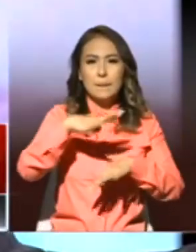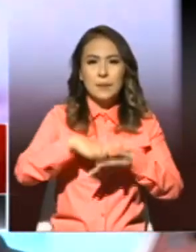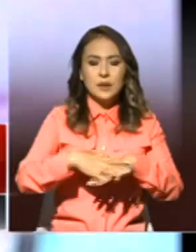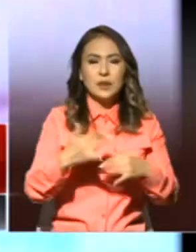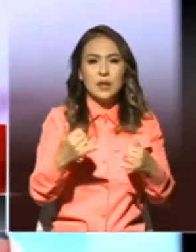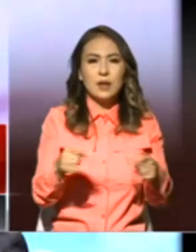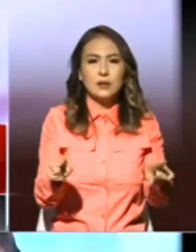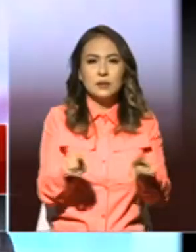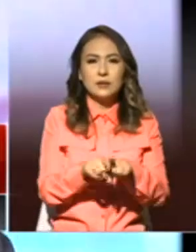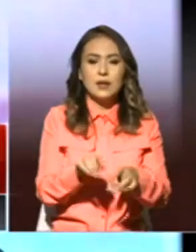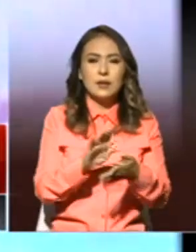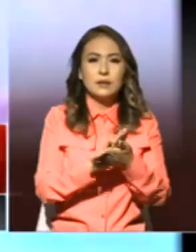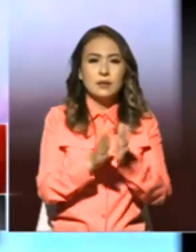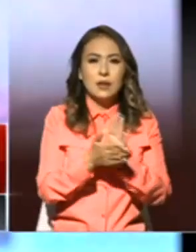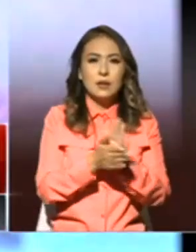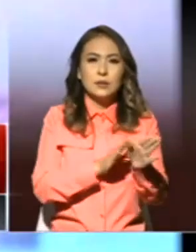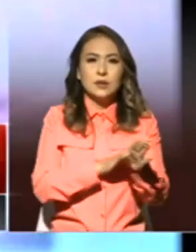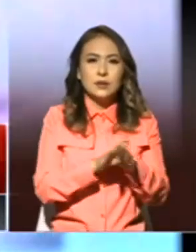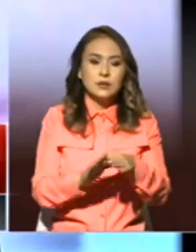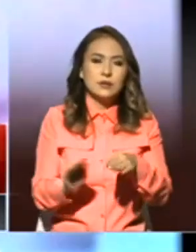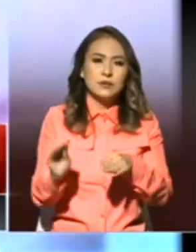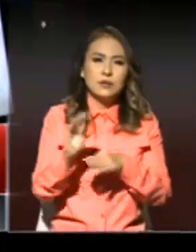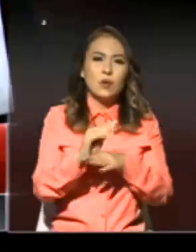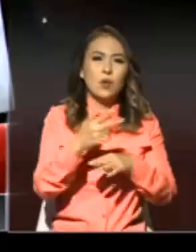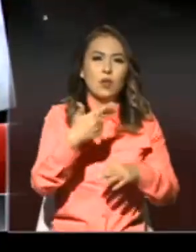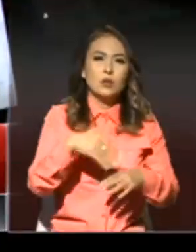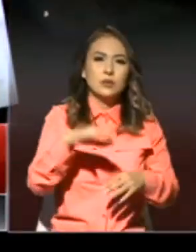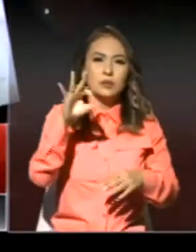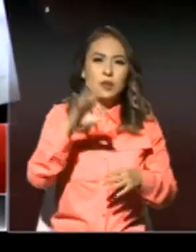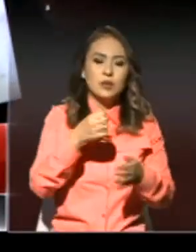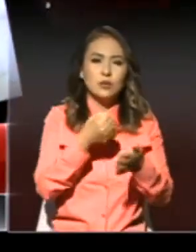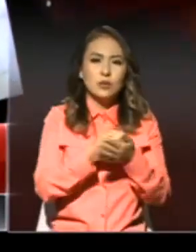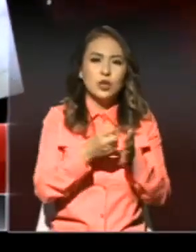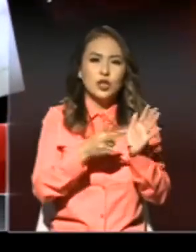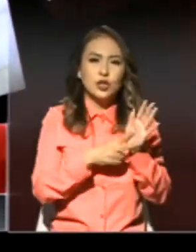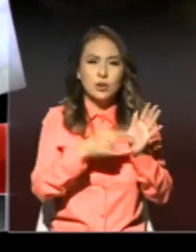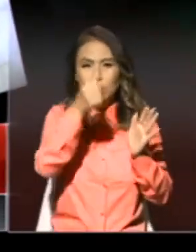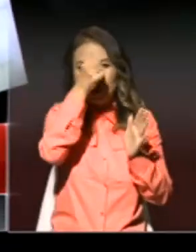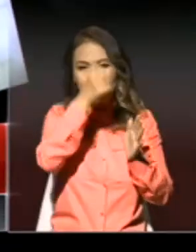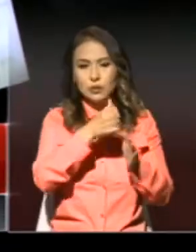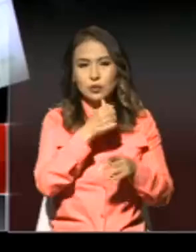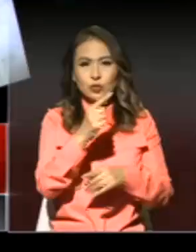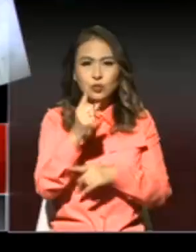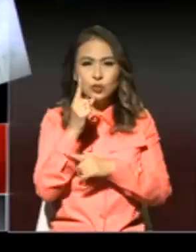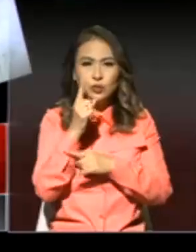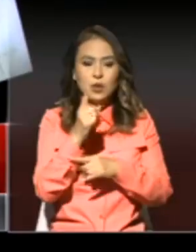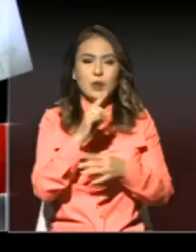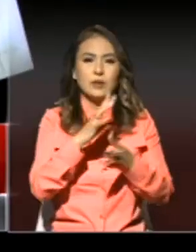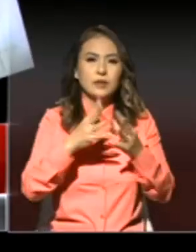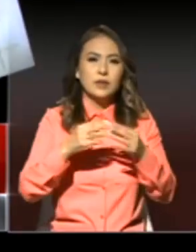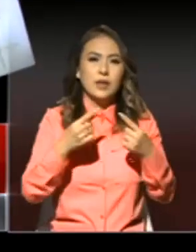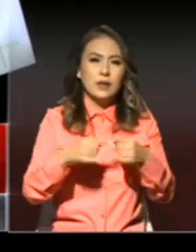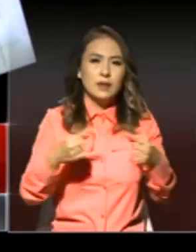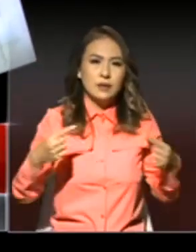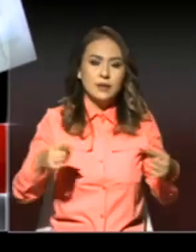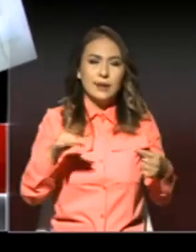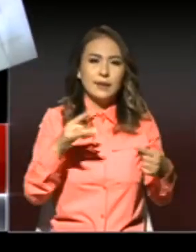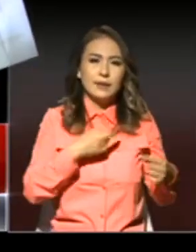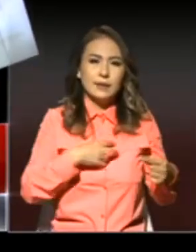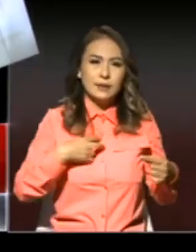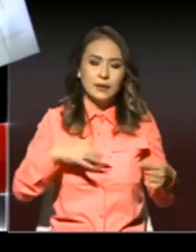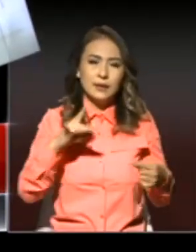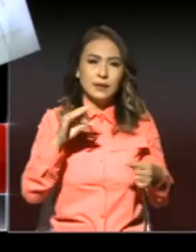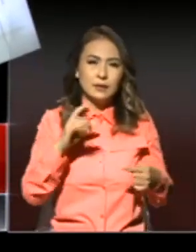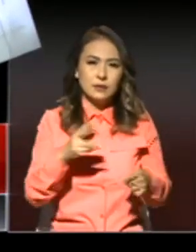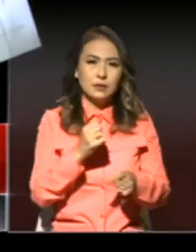қазіргідей талап енгізіп жатқаны жаңағы 30% құйсаңыз 7 ай күтесіз, 50% 3 ай күтесіз деген амалда ол осы рисктар дейді,